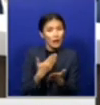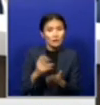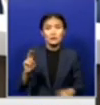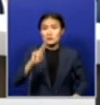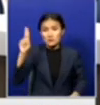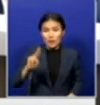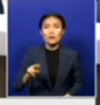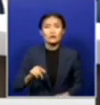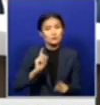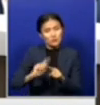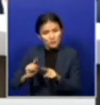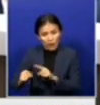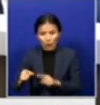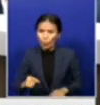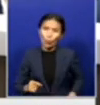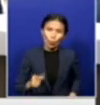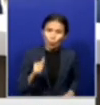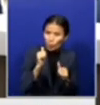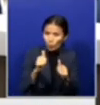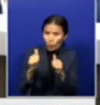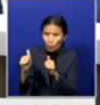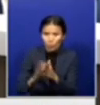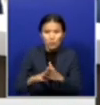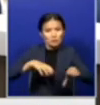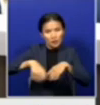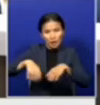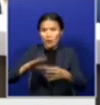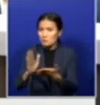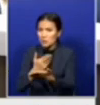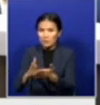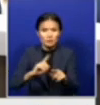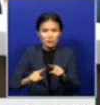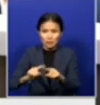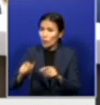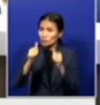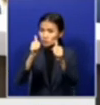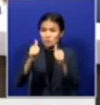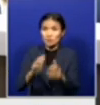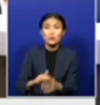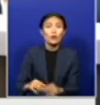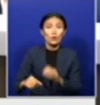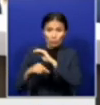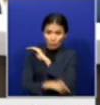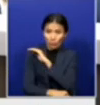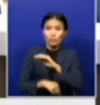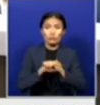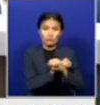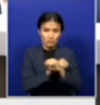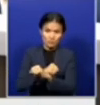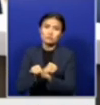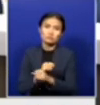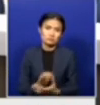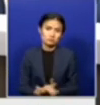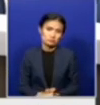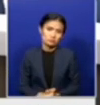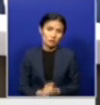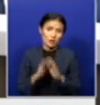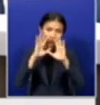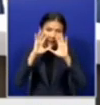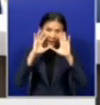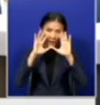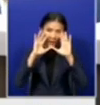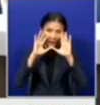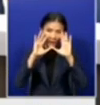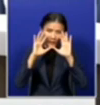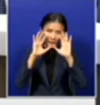ายถึงว่าได้ประสิทธิภาพสูงสุดนะฮะป้องกันไม่ให้เป็นลักษณะเหมือนอย่างการตีเช็คเปล่